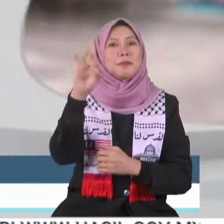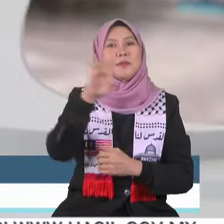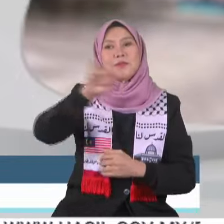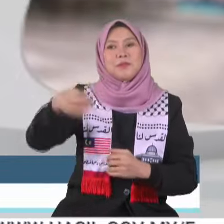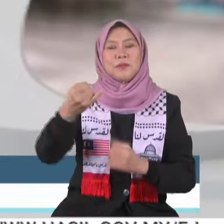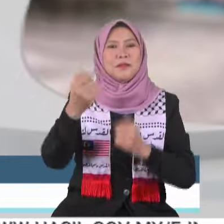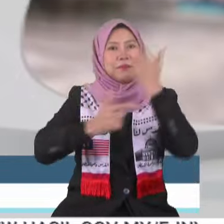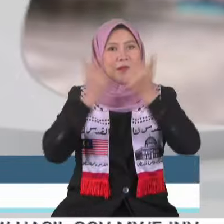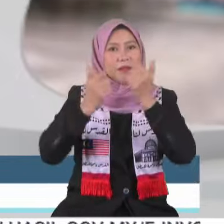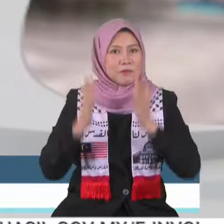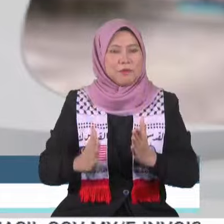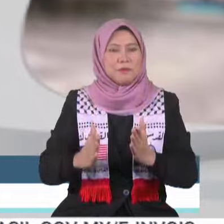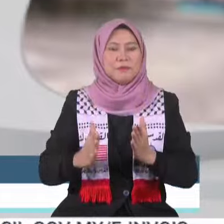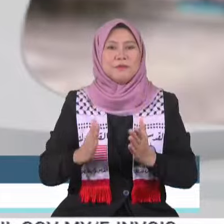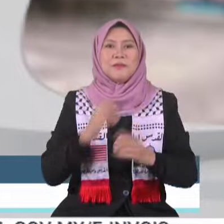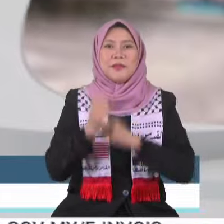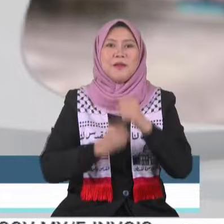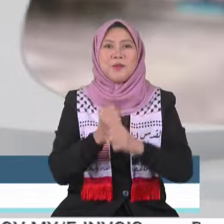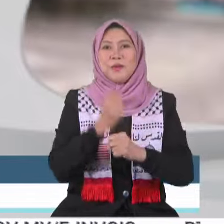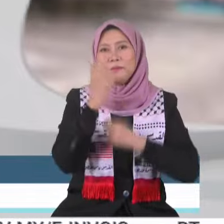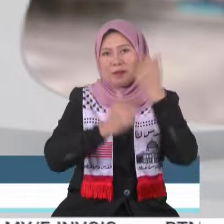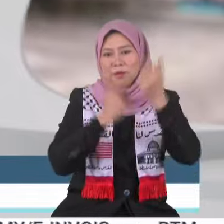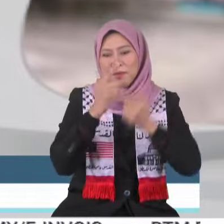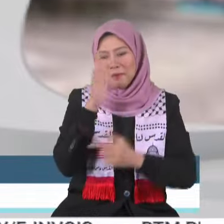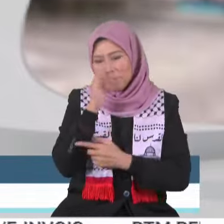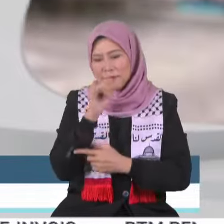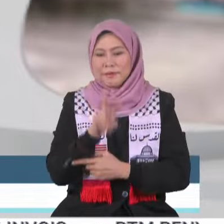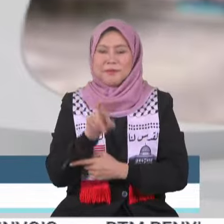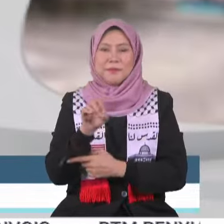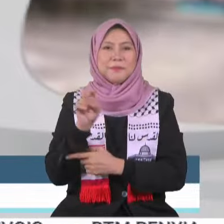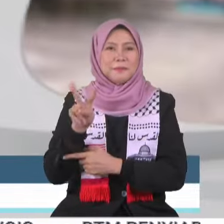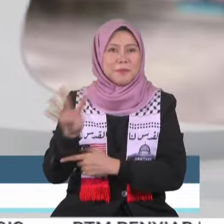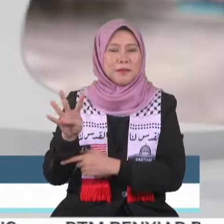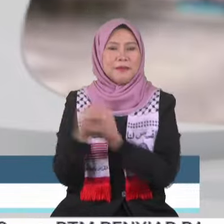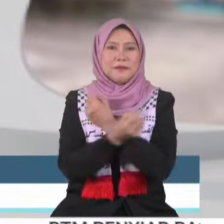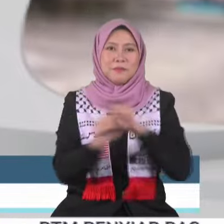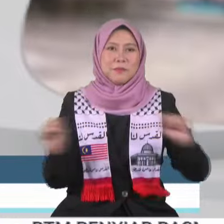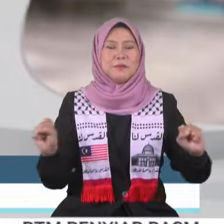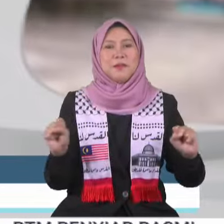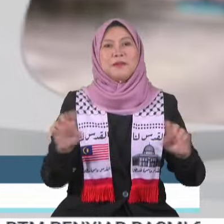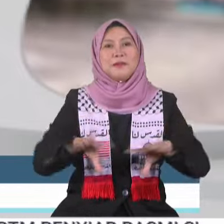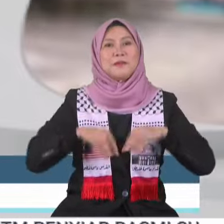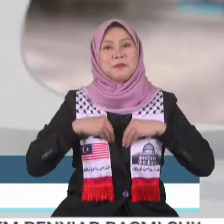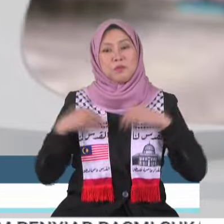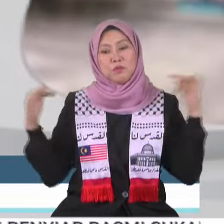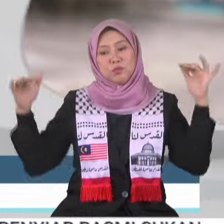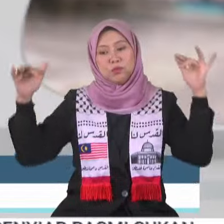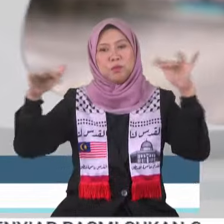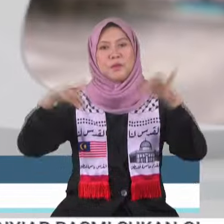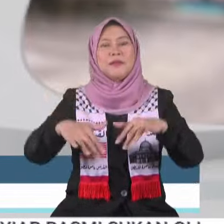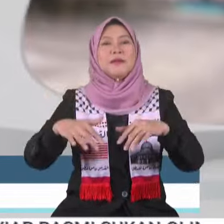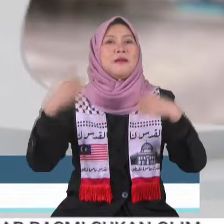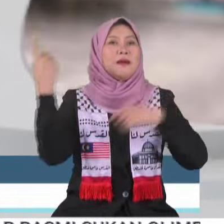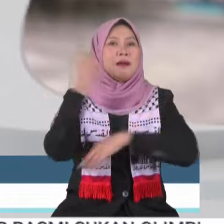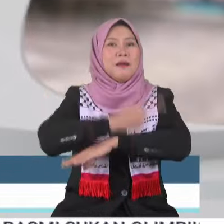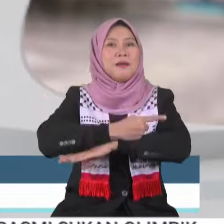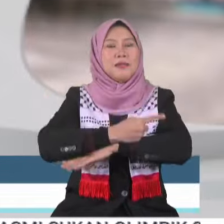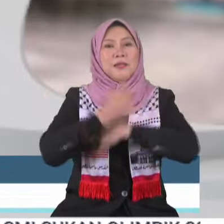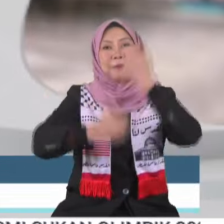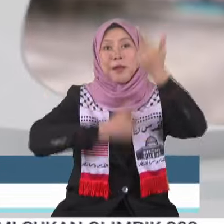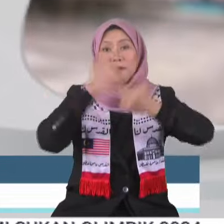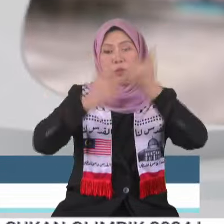juta pelancong sempena Tahun Melawat Melaka 2024 dan sebagai persiapan menerima kehadiran pengunjung sempena Hari